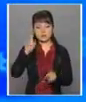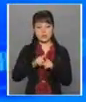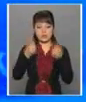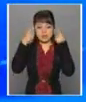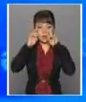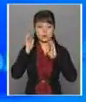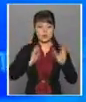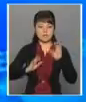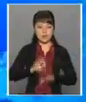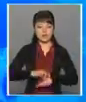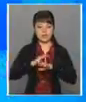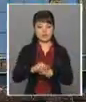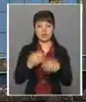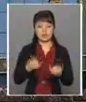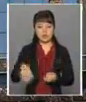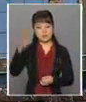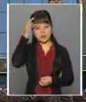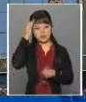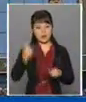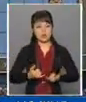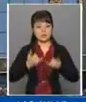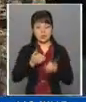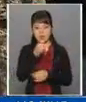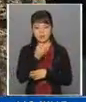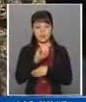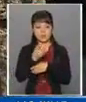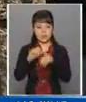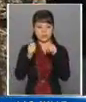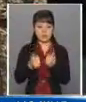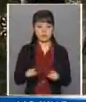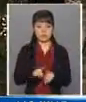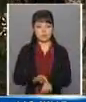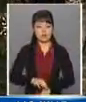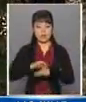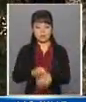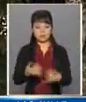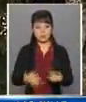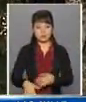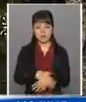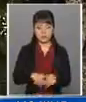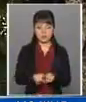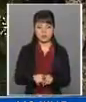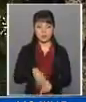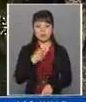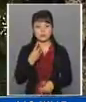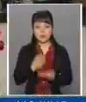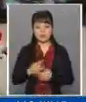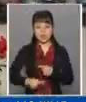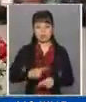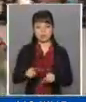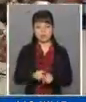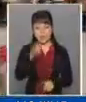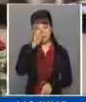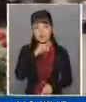өтті. Мерекелік іс-шара ақынды еске алып ескерткішке гүл шоқтарын қоюдан басталды. Митингке ұлттың біртуар перзенті Сәкен Сейфуллиннің